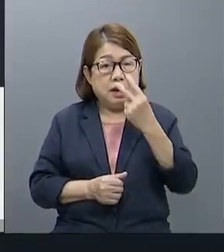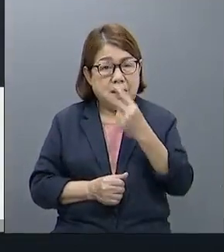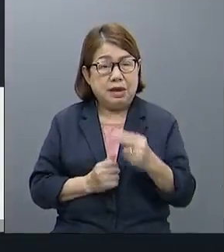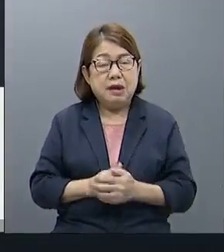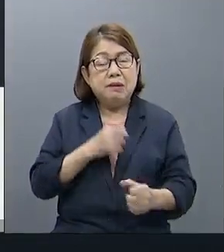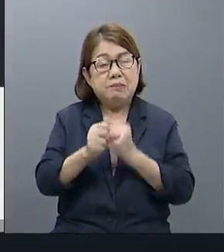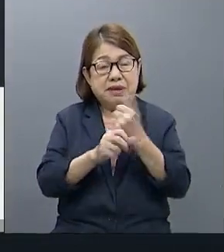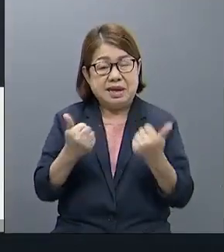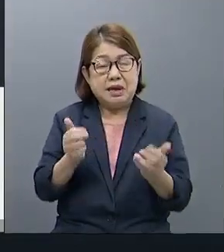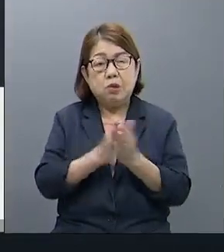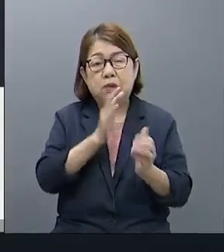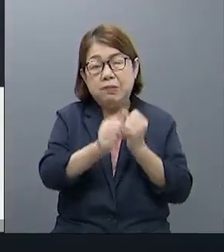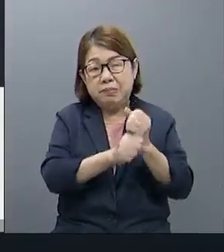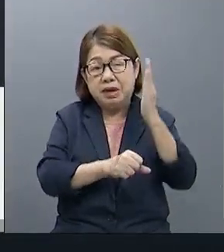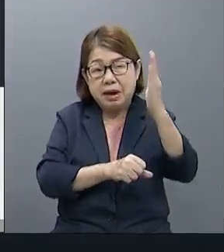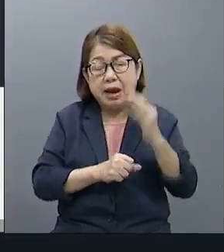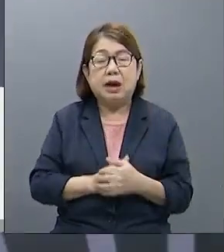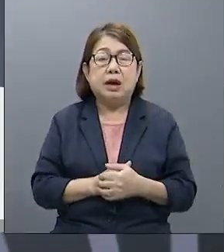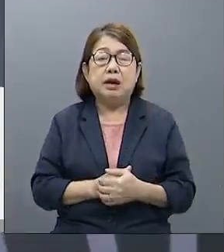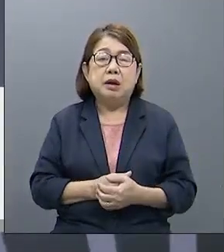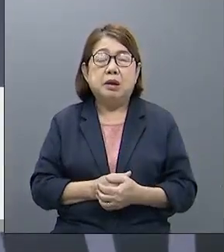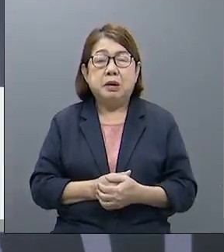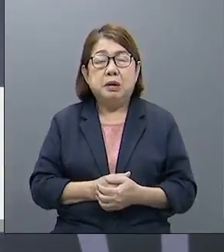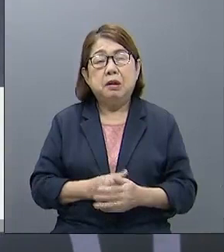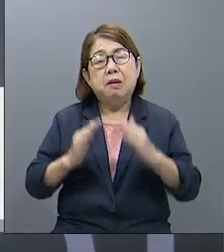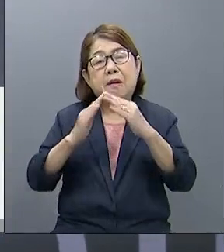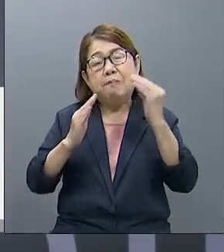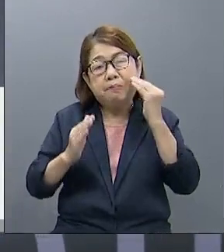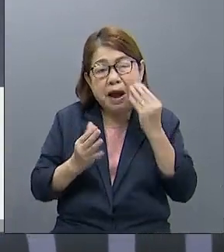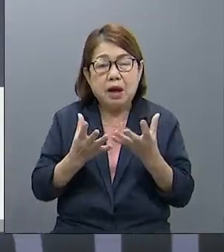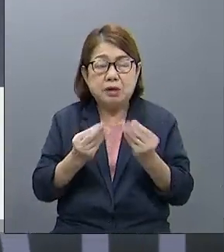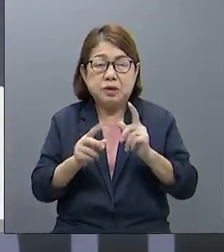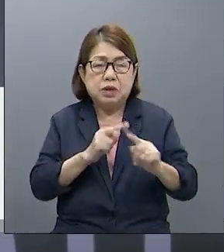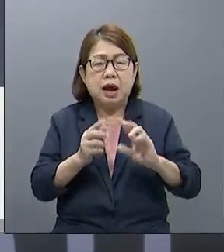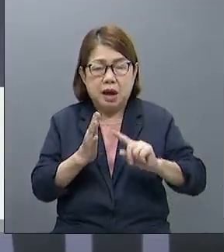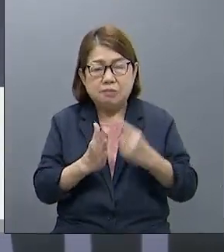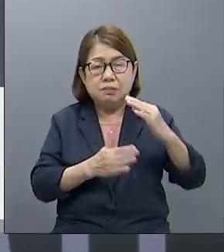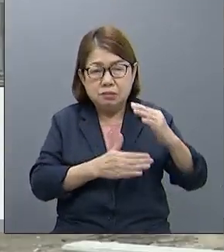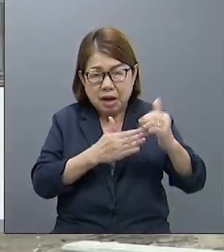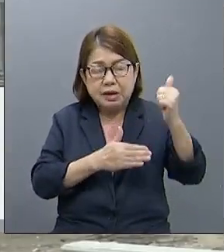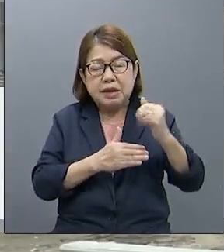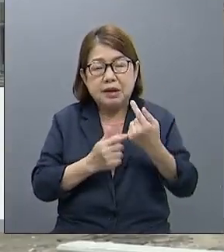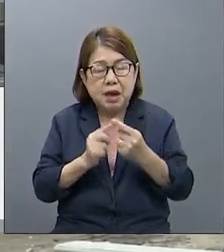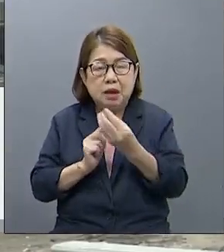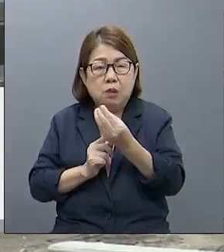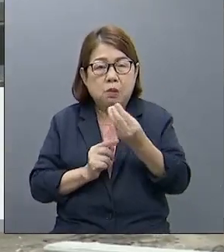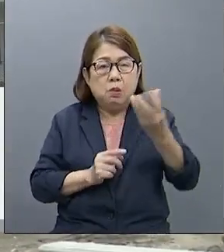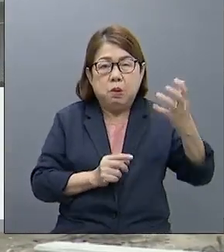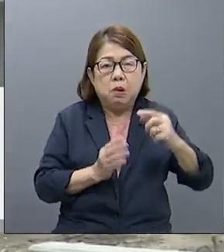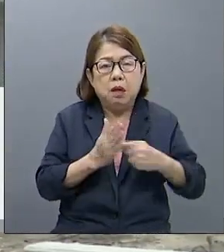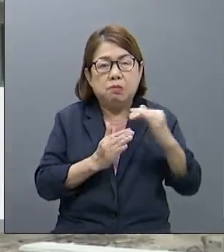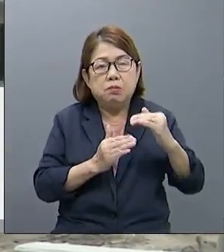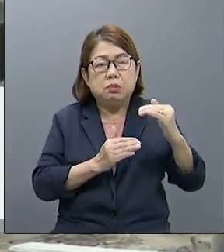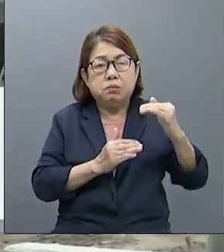ปีนี้แล้วก็ปีหน้าอารมณ์ของตลาดอสังหาริมทรัพย์เริ่มฟื้นตัวแต่เป็นแบบค่อยเป็นค่อยไปนะคะไม่หวือหวาค่ะ